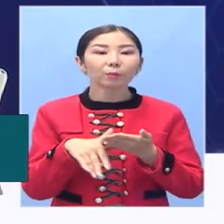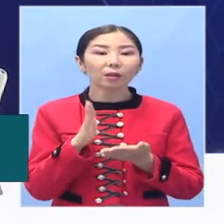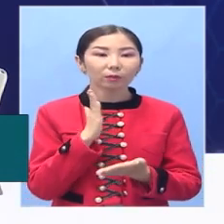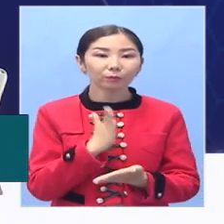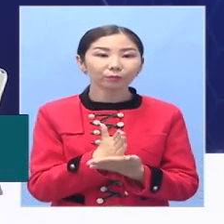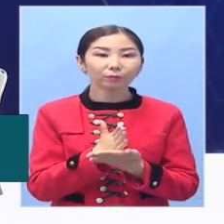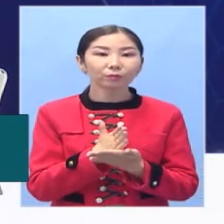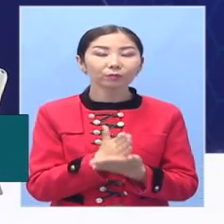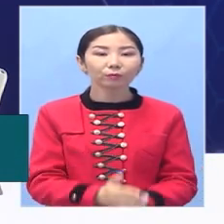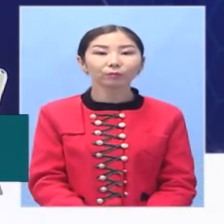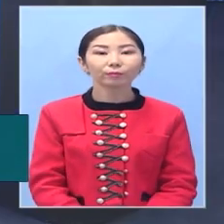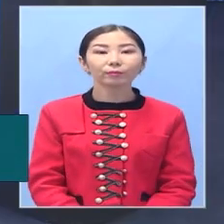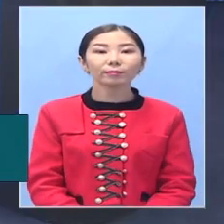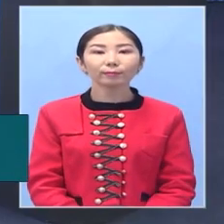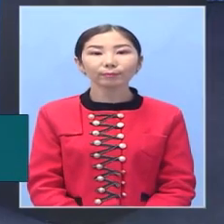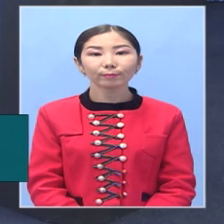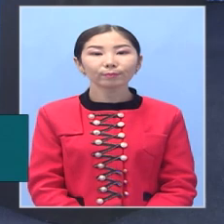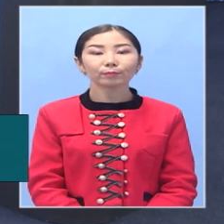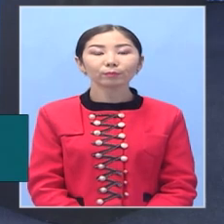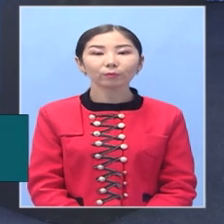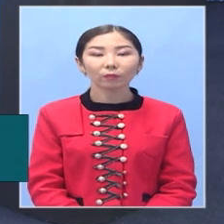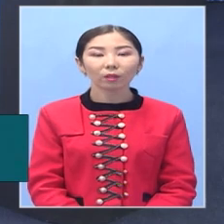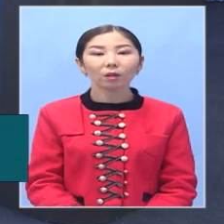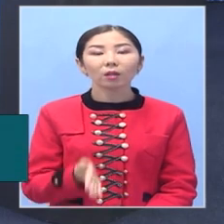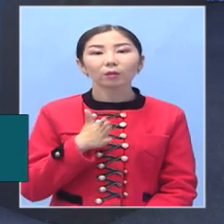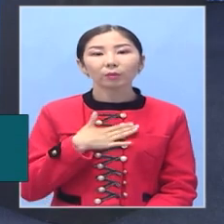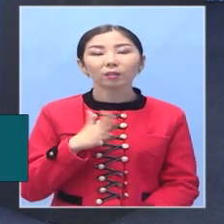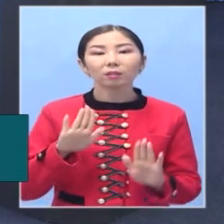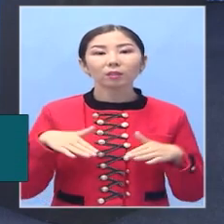Енді ол қазіргі таңда мен сізге жалпылама